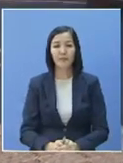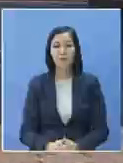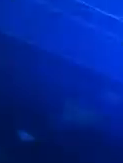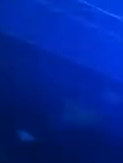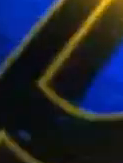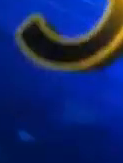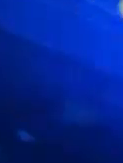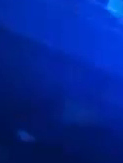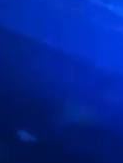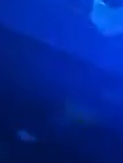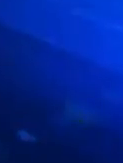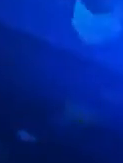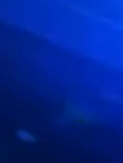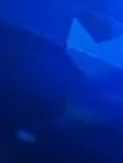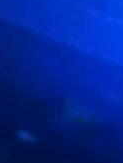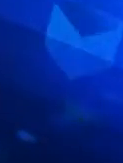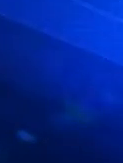Ақтаудан.